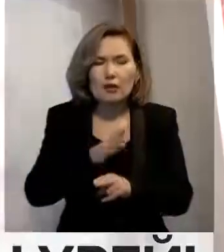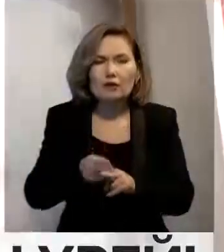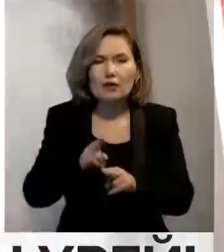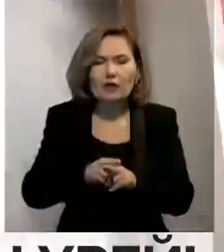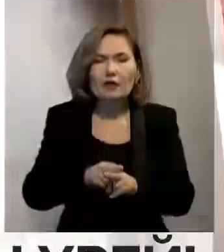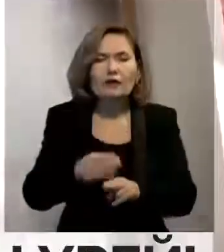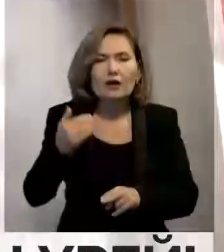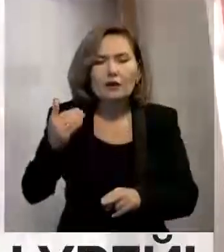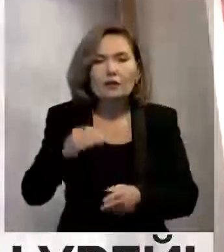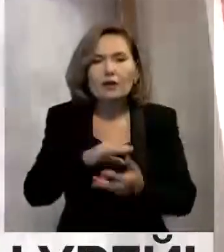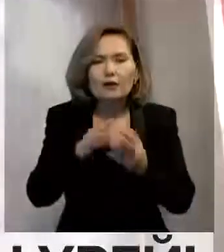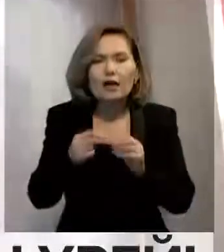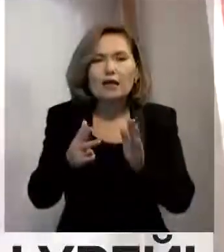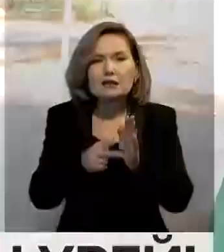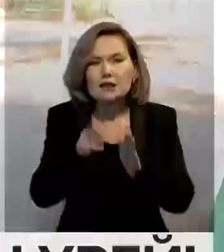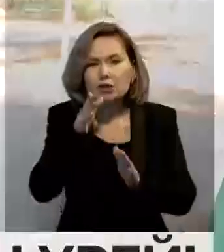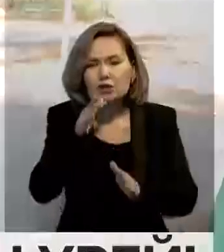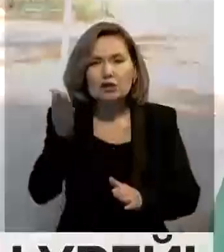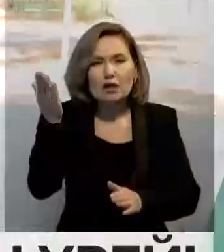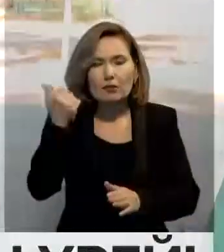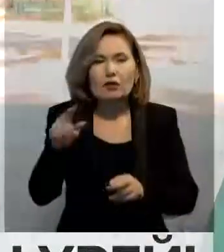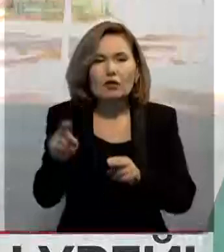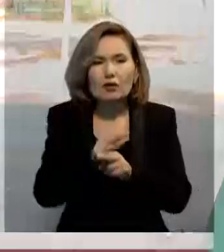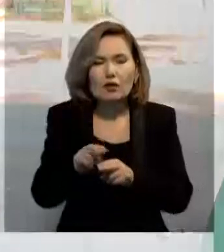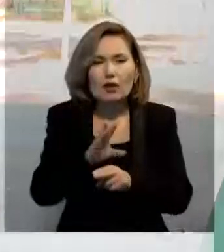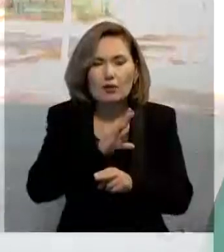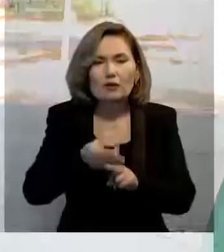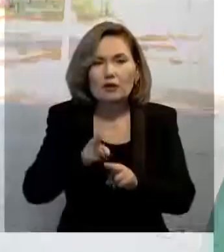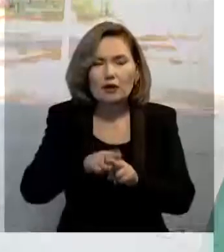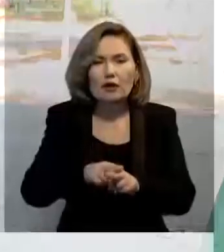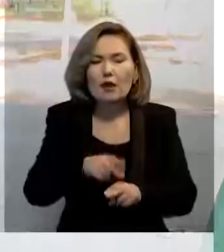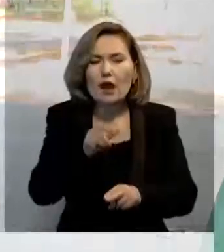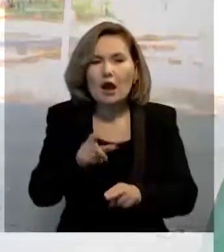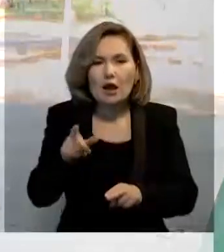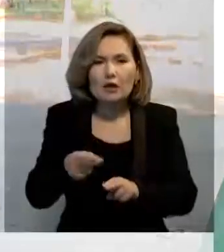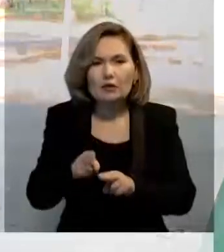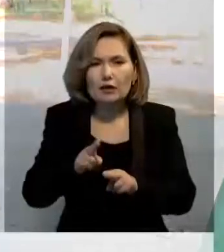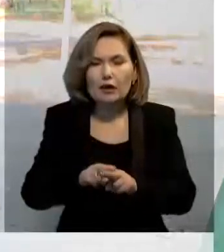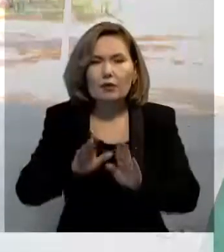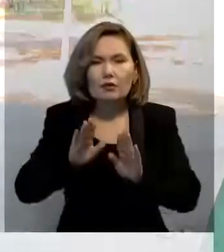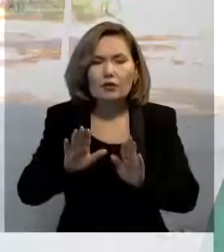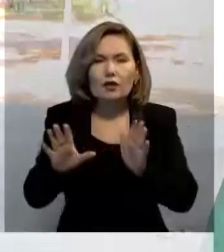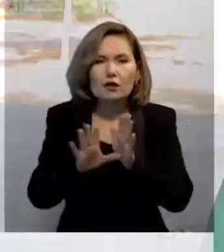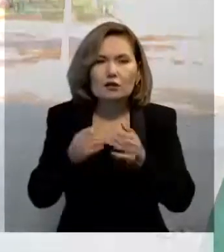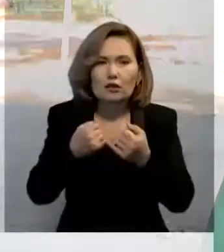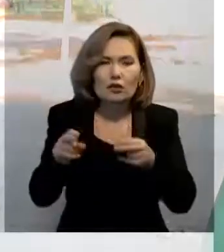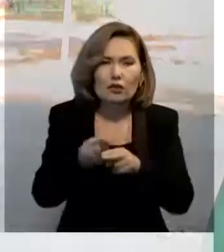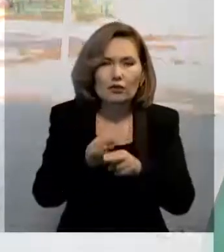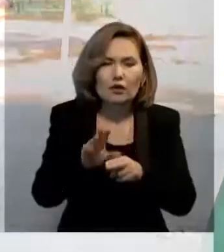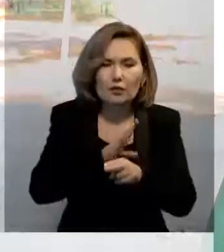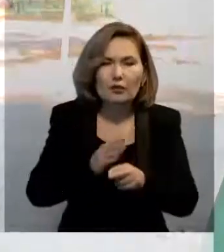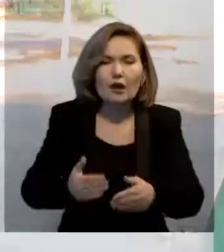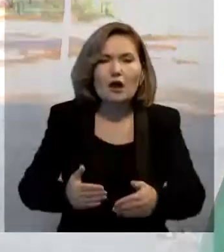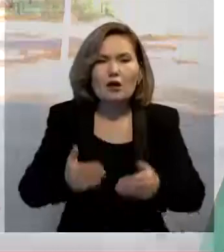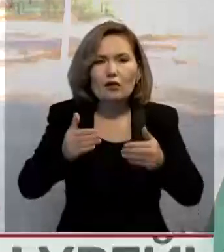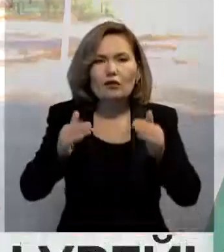өздері саналады. 8 жыл бұрын үй модернизациялаудан өткен, бірақ сол кезде тұрғындардың қалауымен тек инженерлік желілері ғана жаңғыртылды. Ал басқа құрылыс